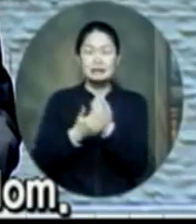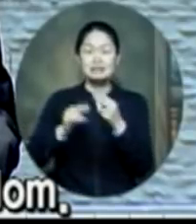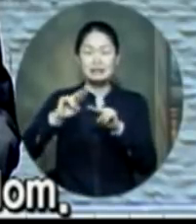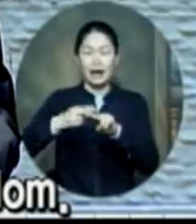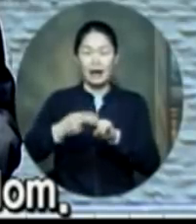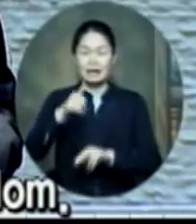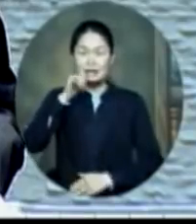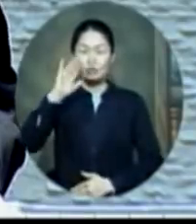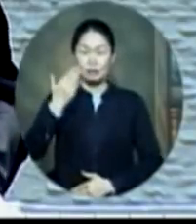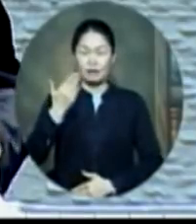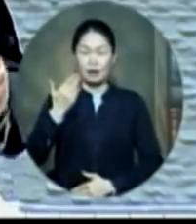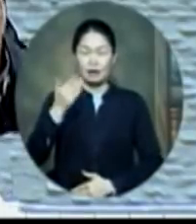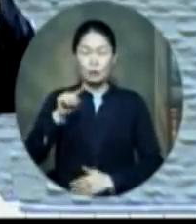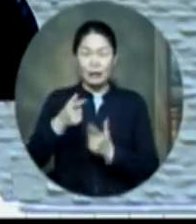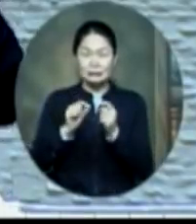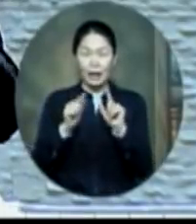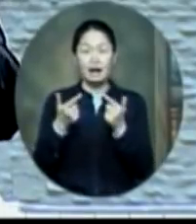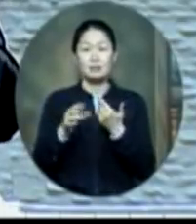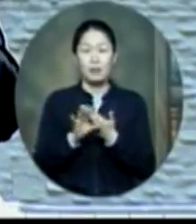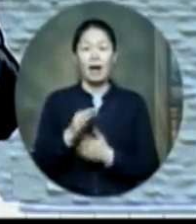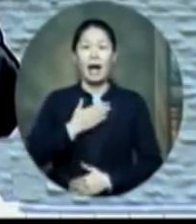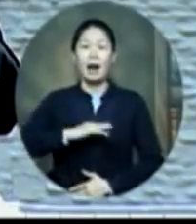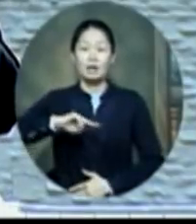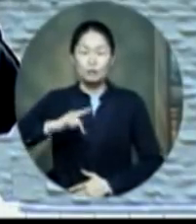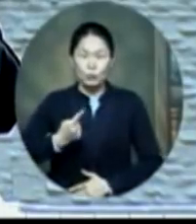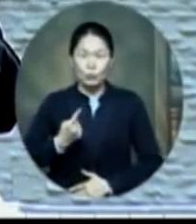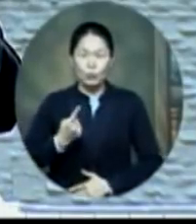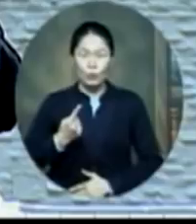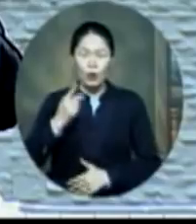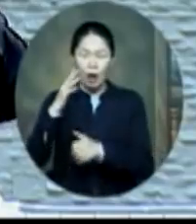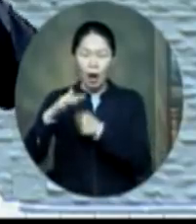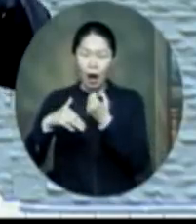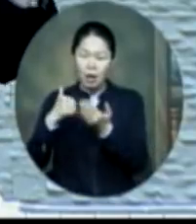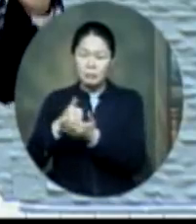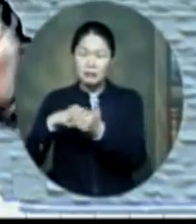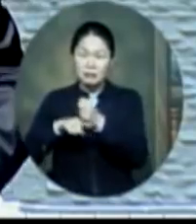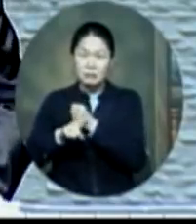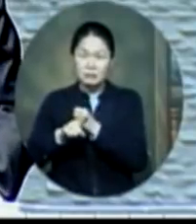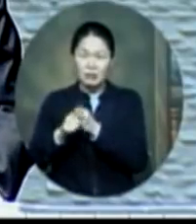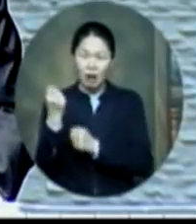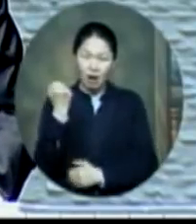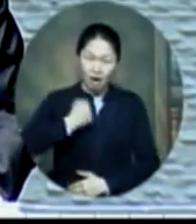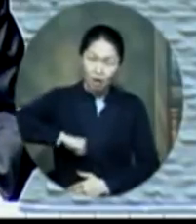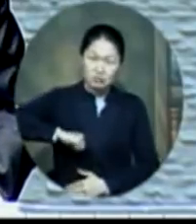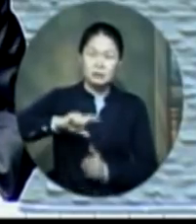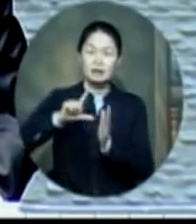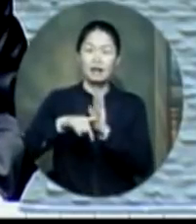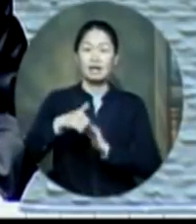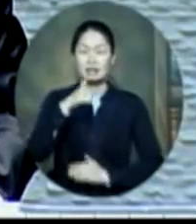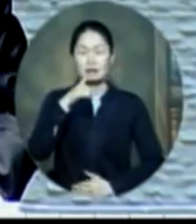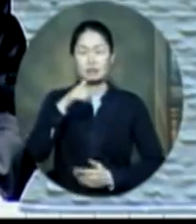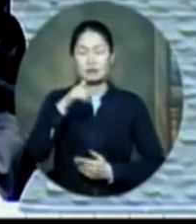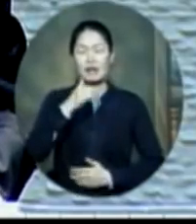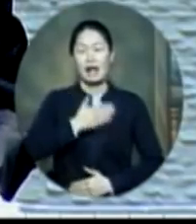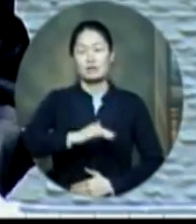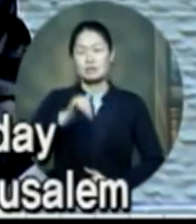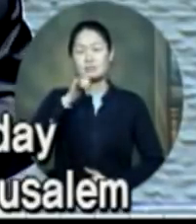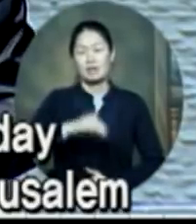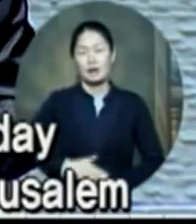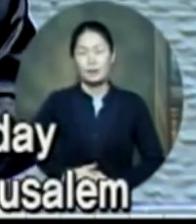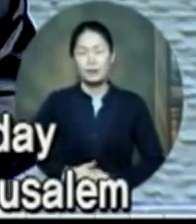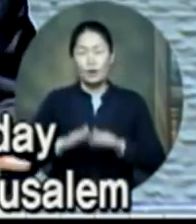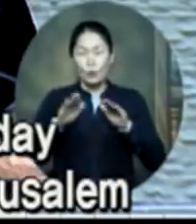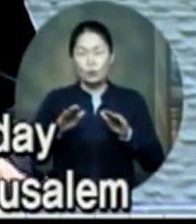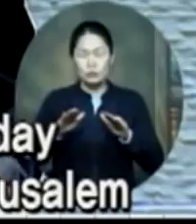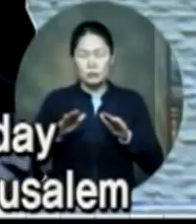거예요. 그렇지 않으면 알아도 어떤 때는 하나님의 뜻을 오히려 거스를 때가 있다는 것을 알 수가 있죠.